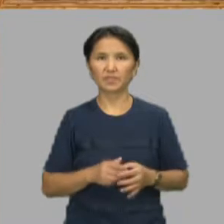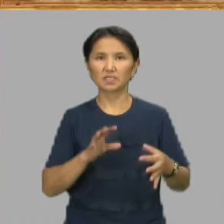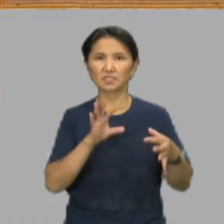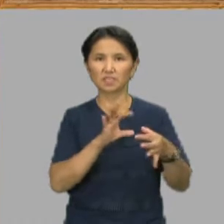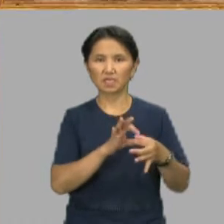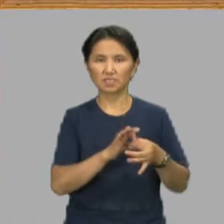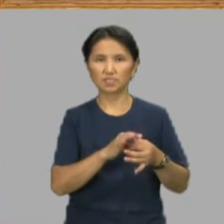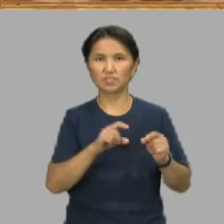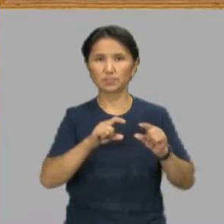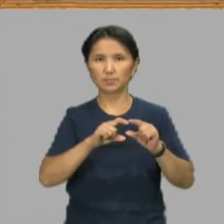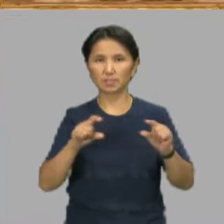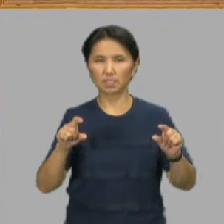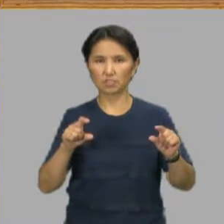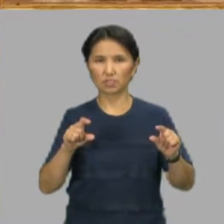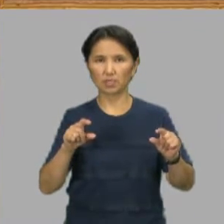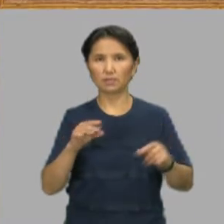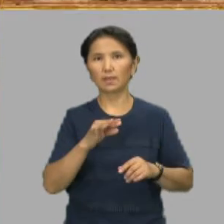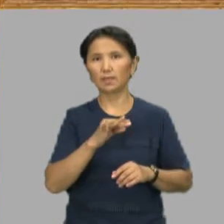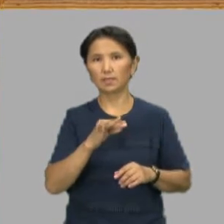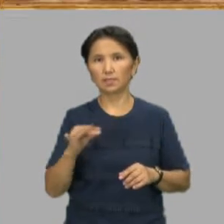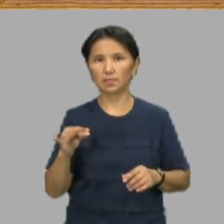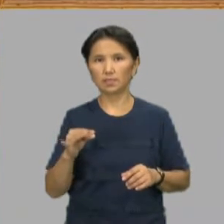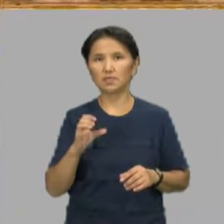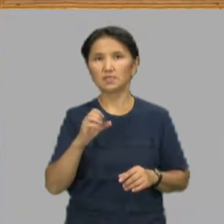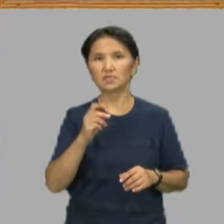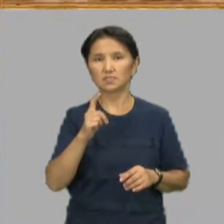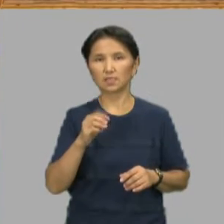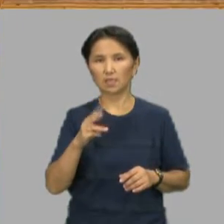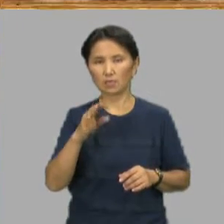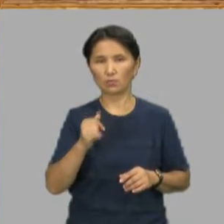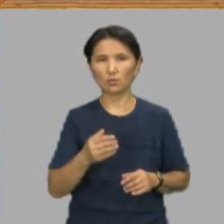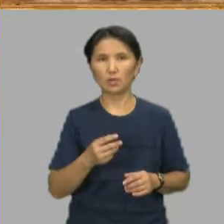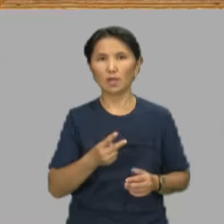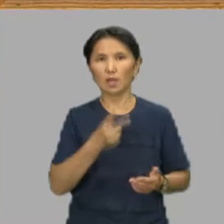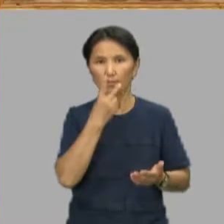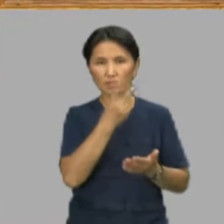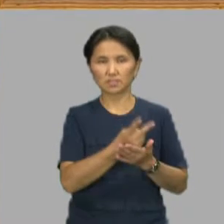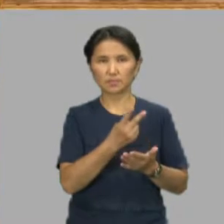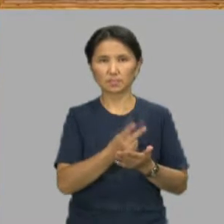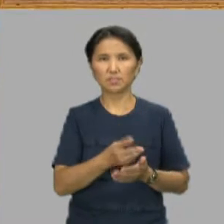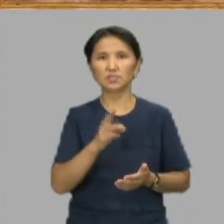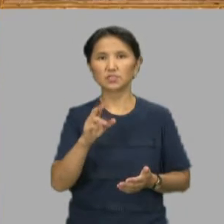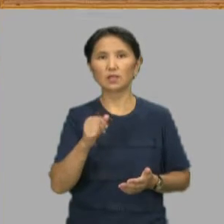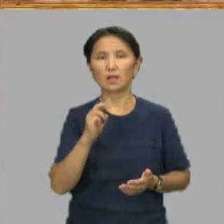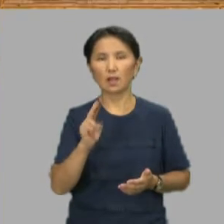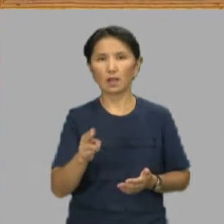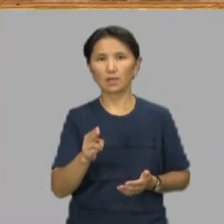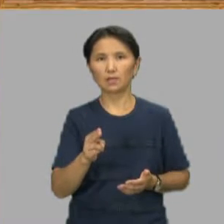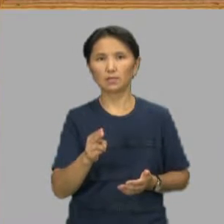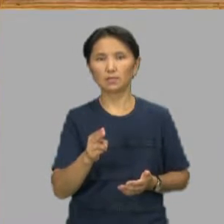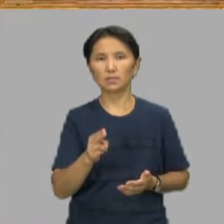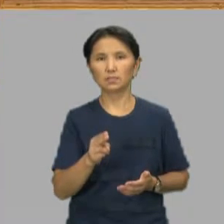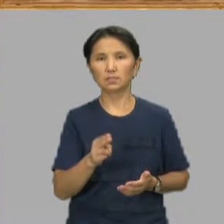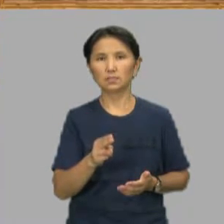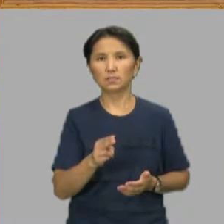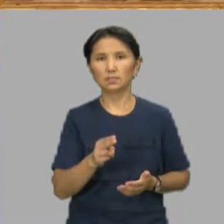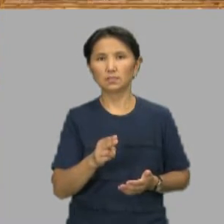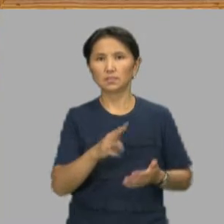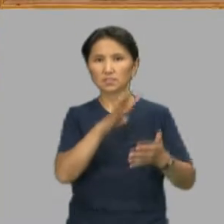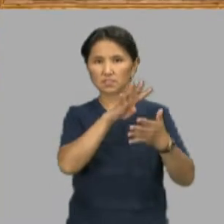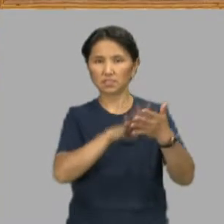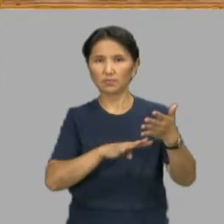Соедините предложение и схему. Посмотрите, как схематично